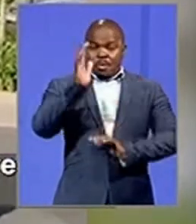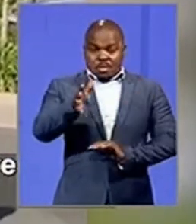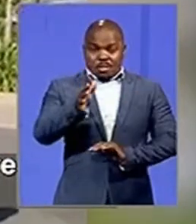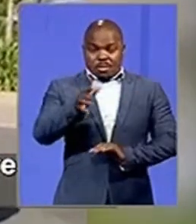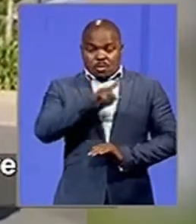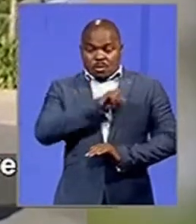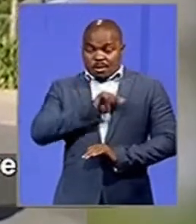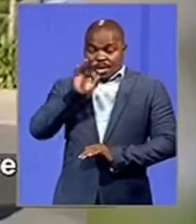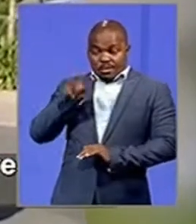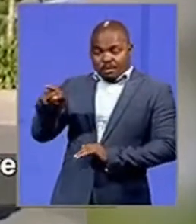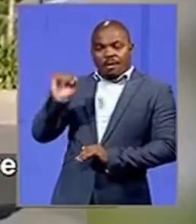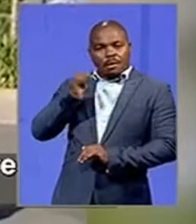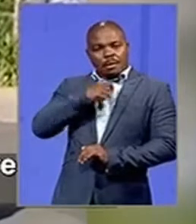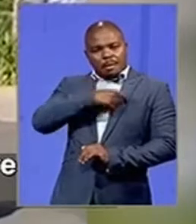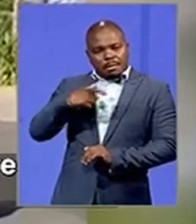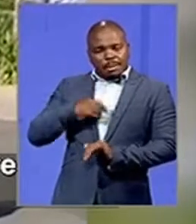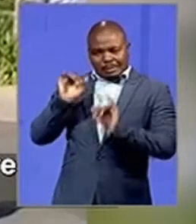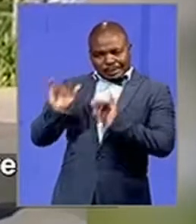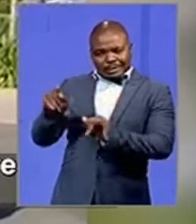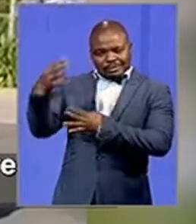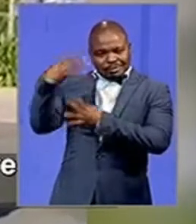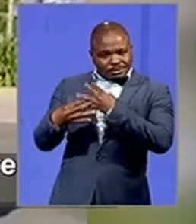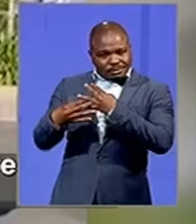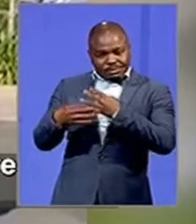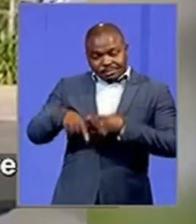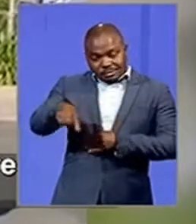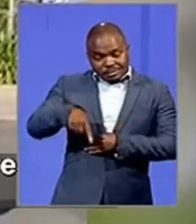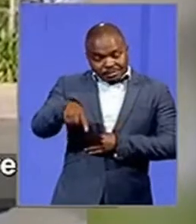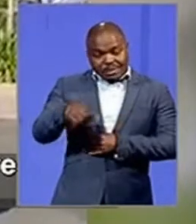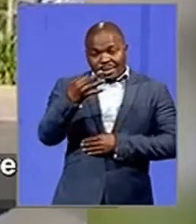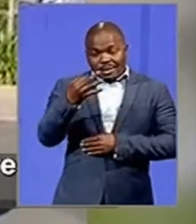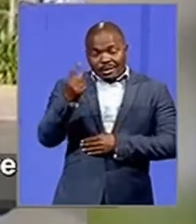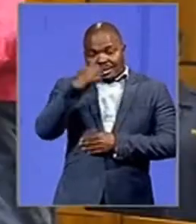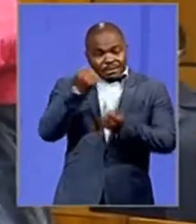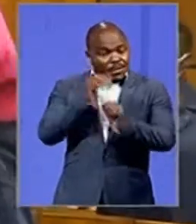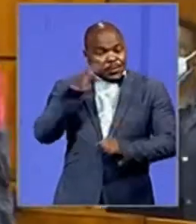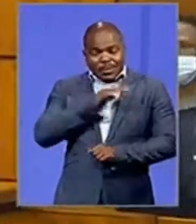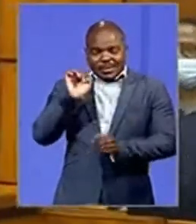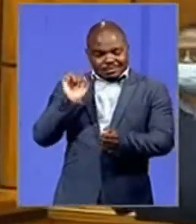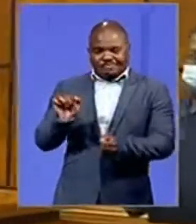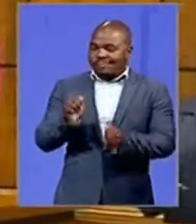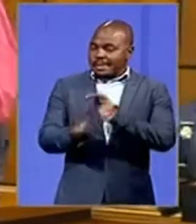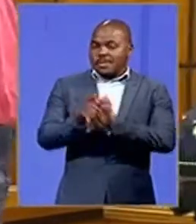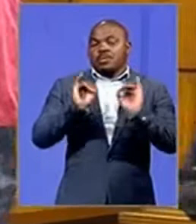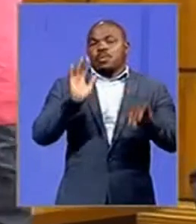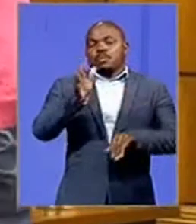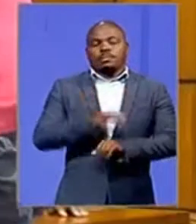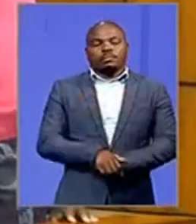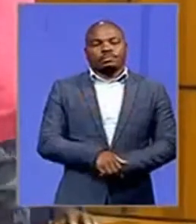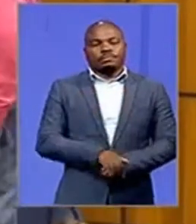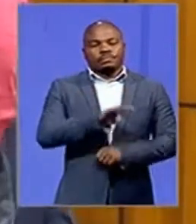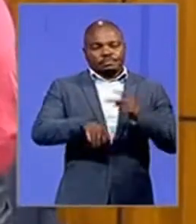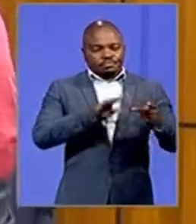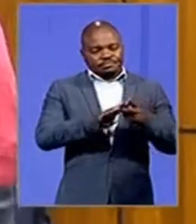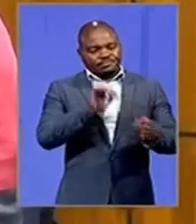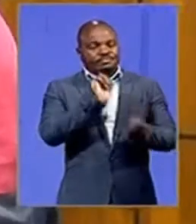eke umongameli wethu engakhishwa etshele zingaphelile izinsuku ezintathu kusukela manje. Seo se tlhotše gore a pharwe ka